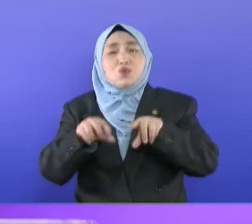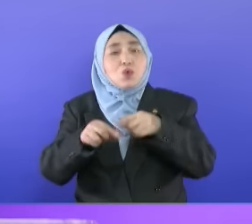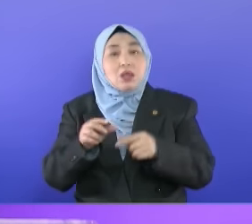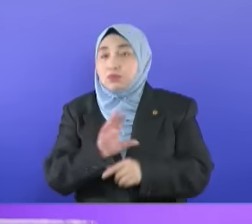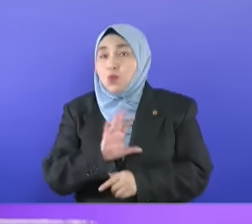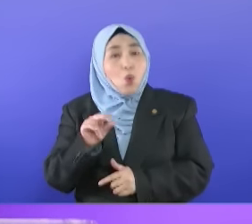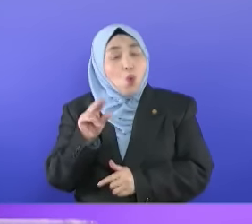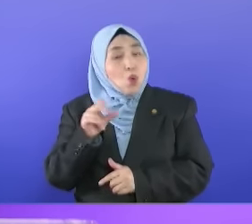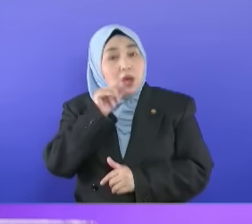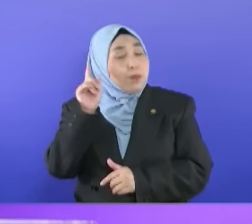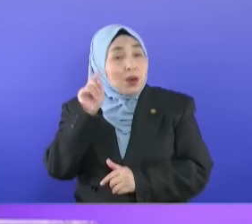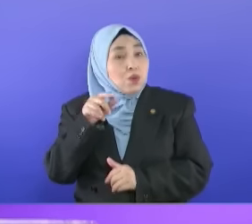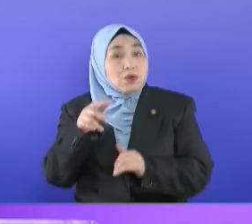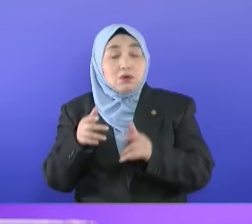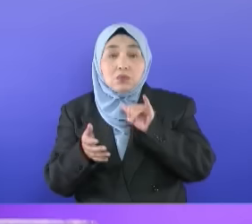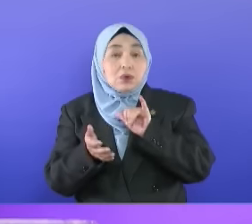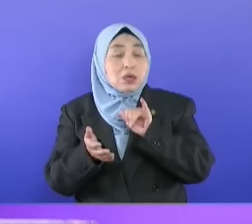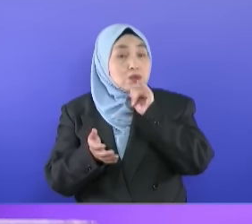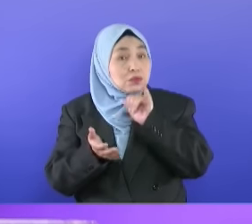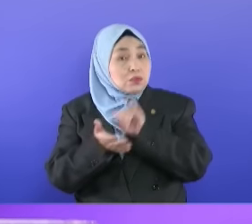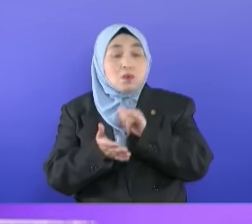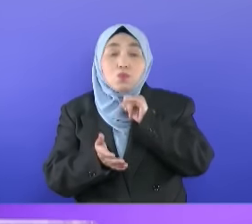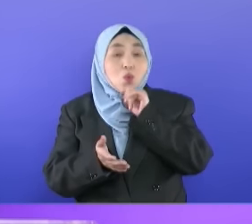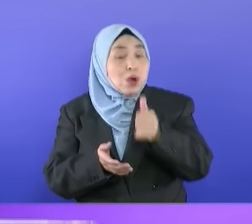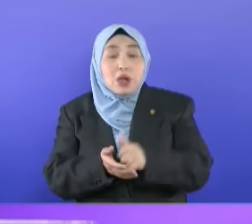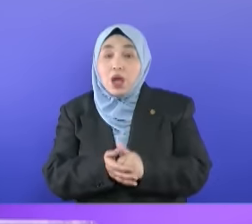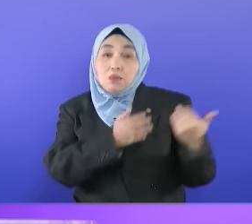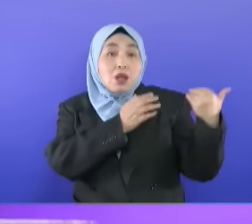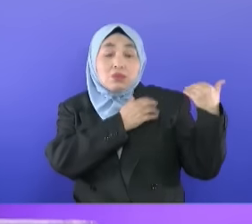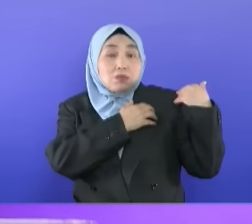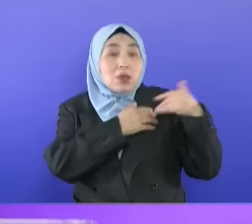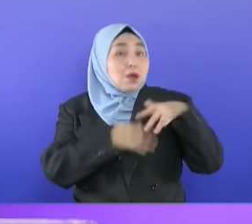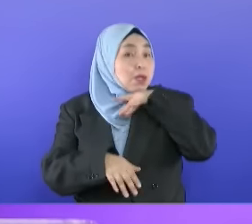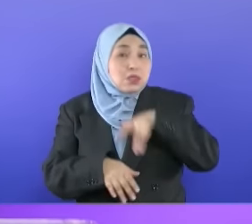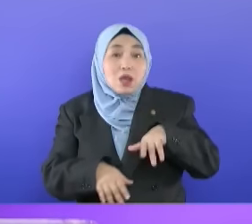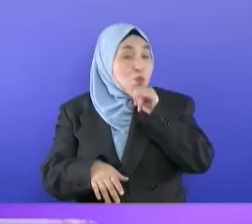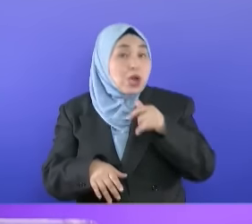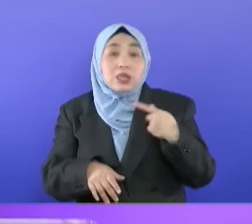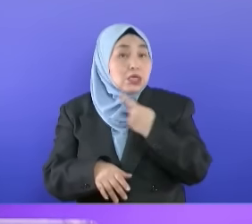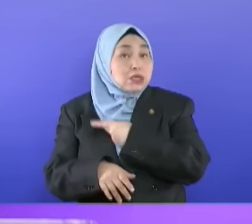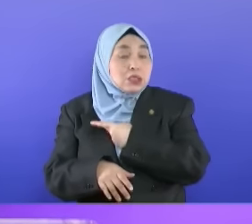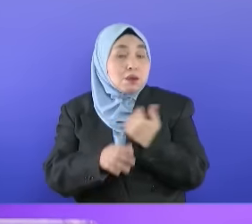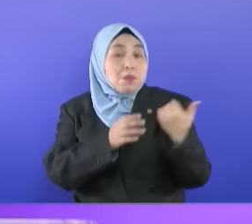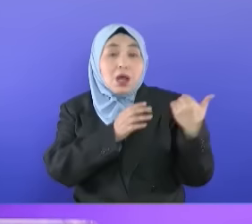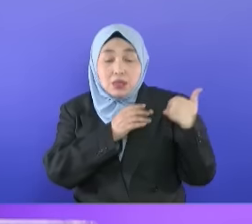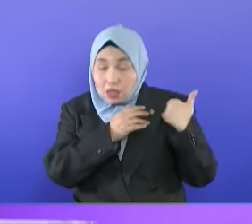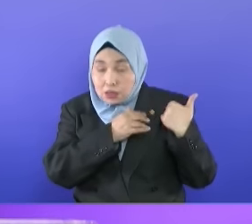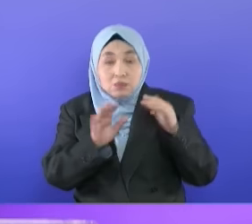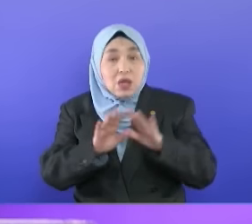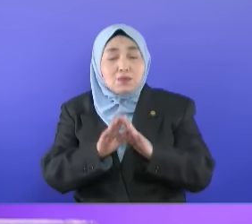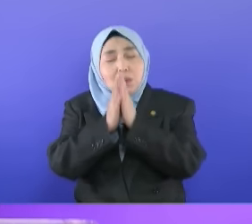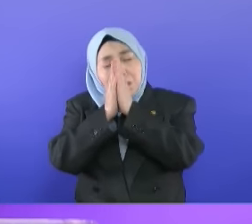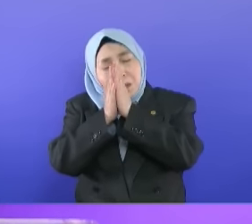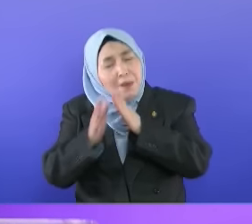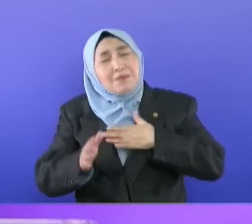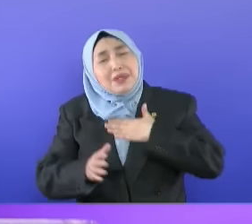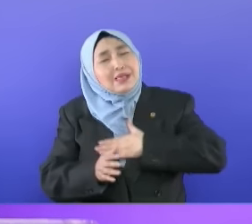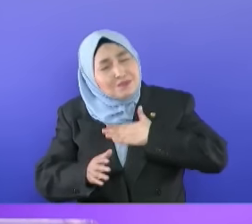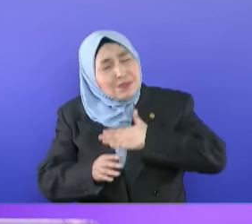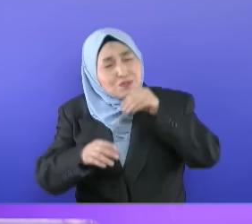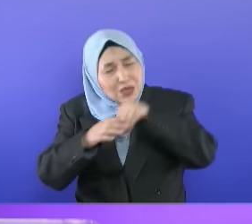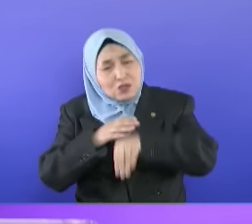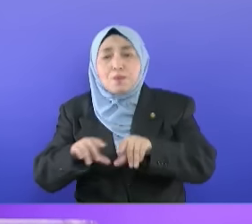itu bukan peranan nabi Muhammad shallallahu alaihi wasallam dan juga bukan peranan kita kita merayu orang masuk Islam